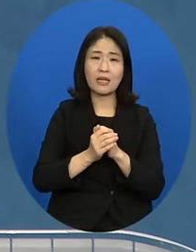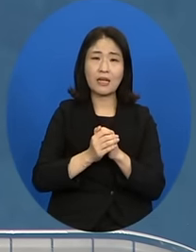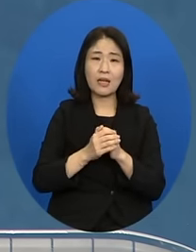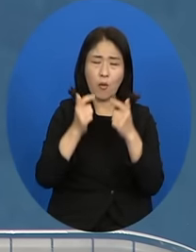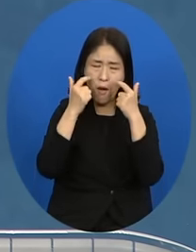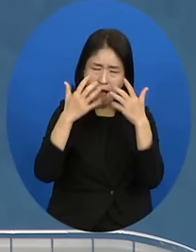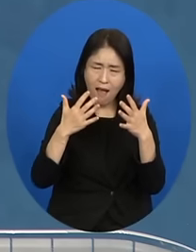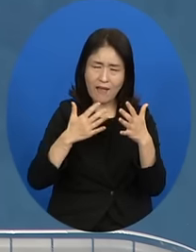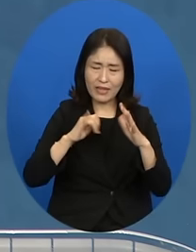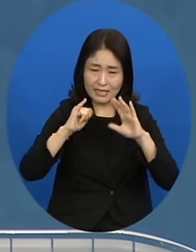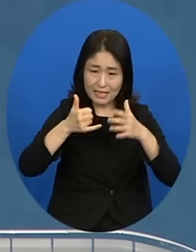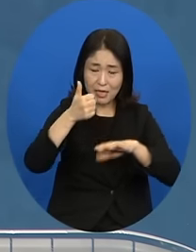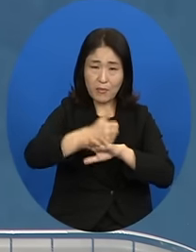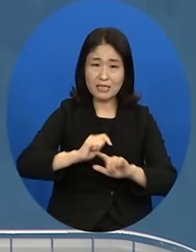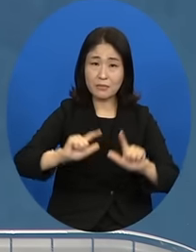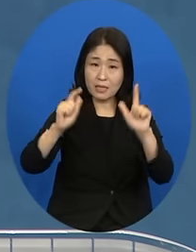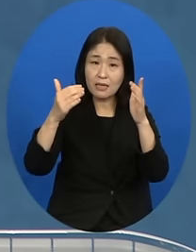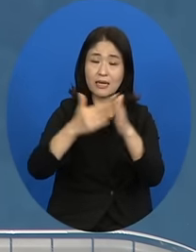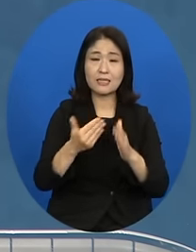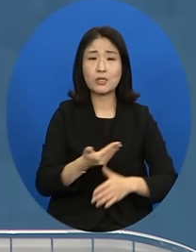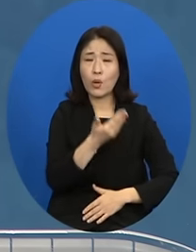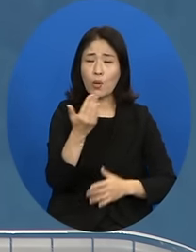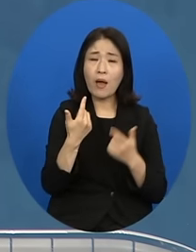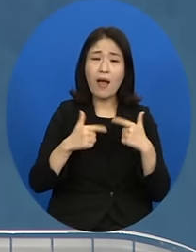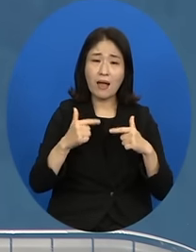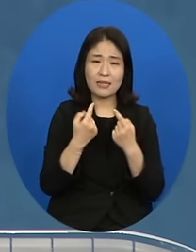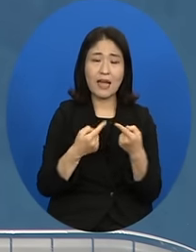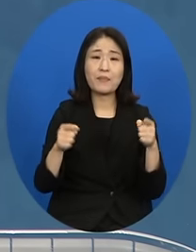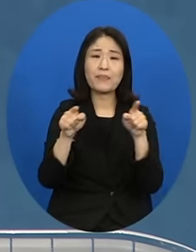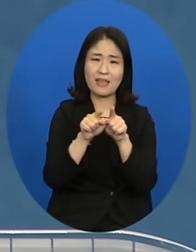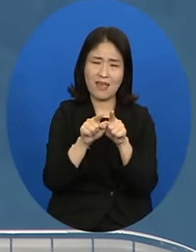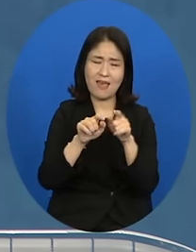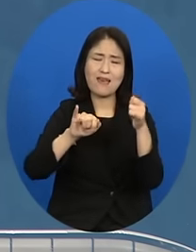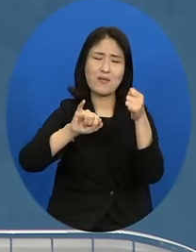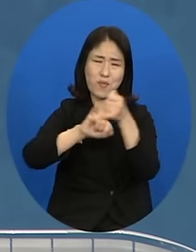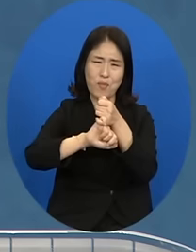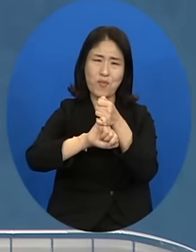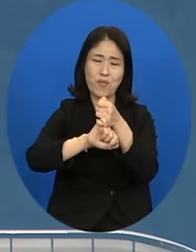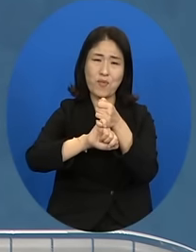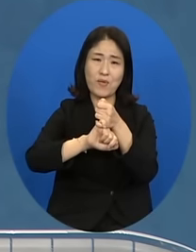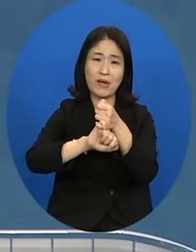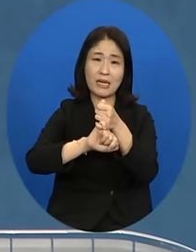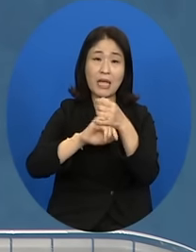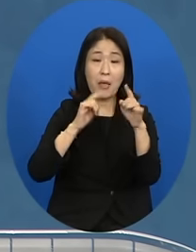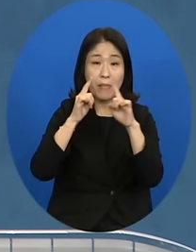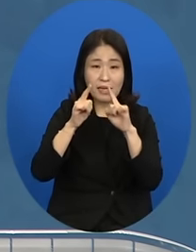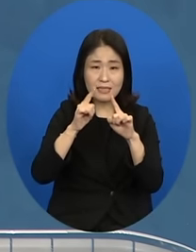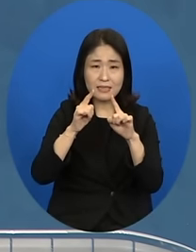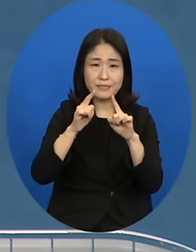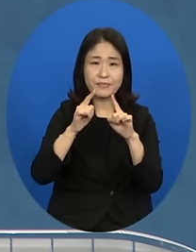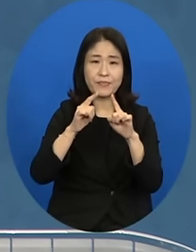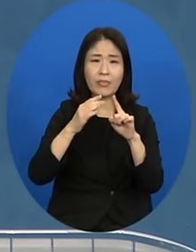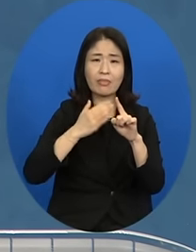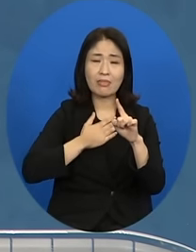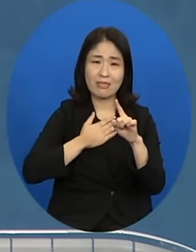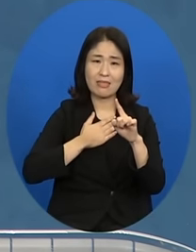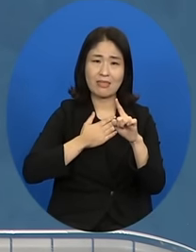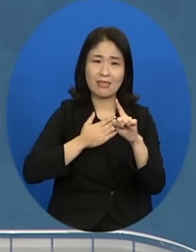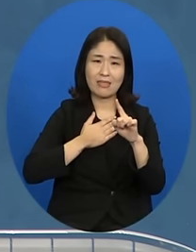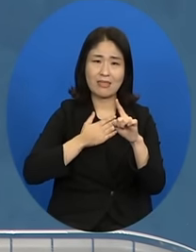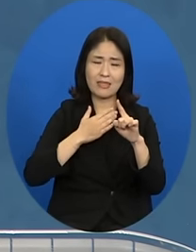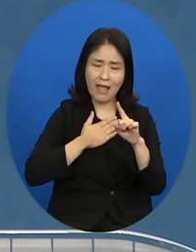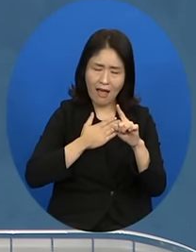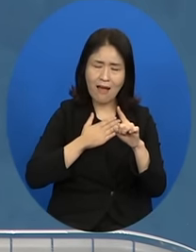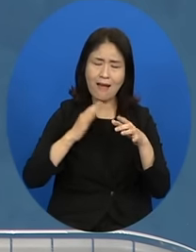세상 끝날까지 너와 항상 함께 있으리라. 이 말씀이 나의 말씀 되게